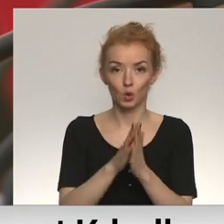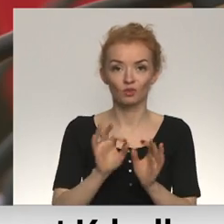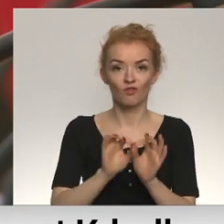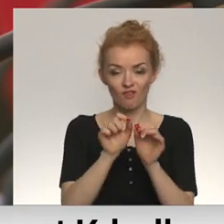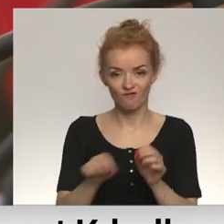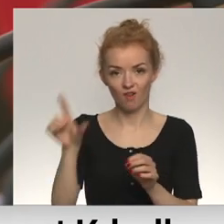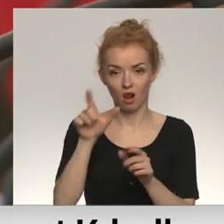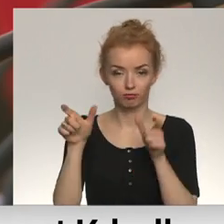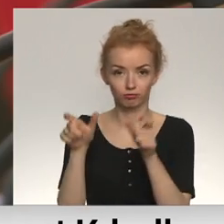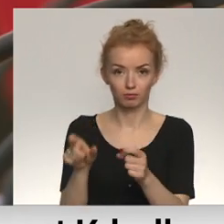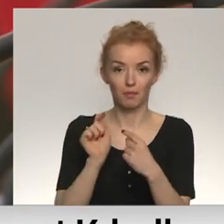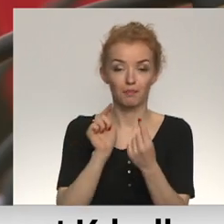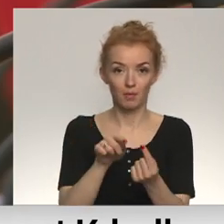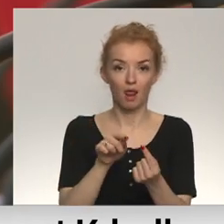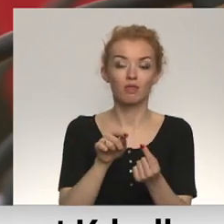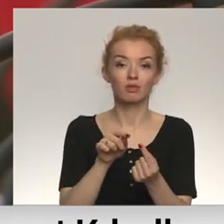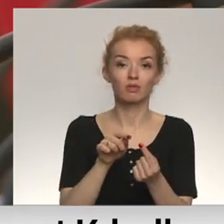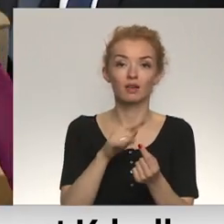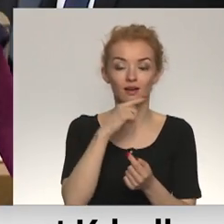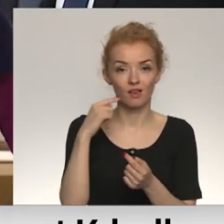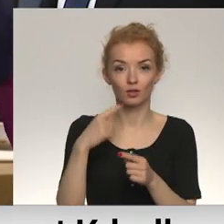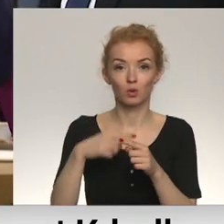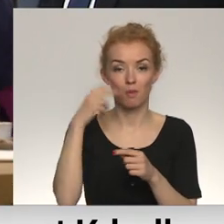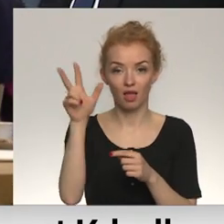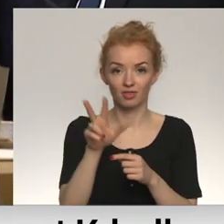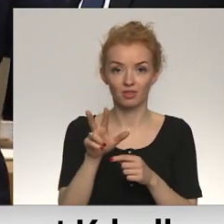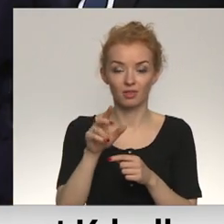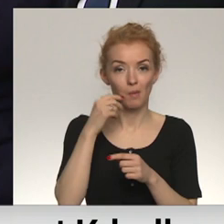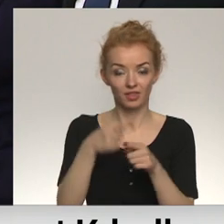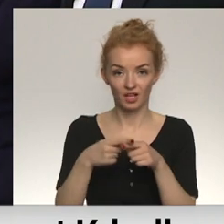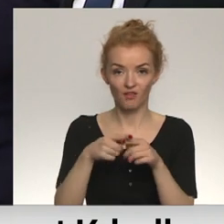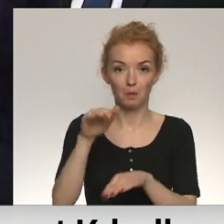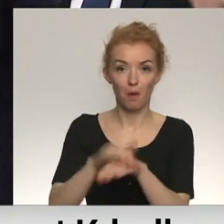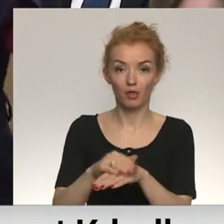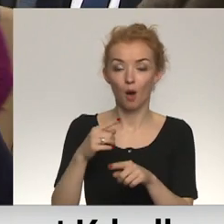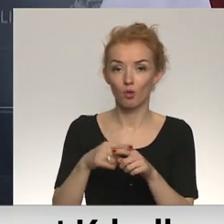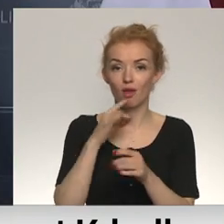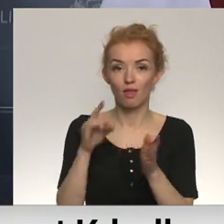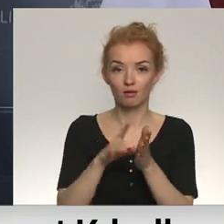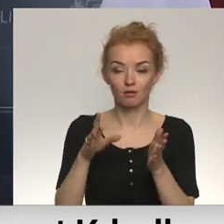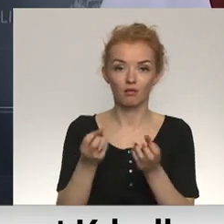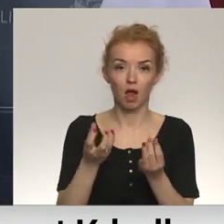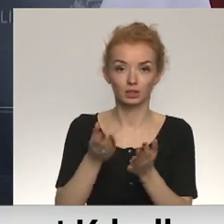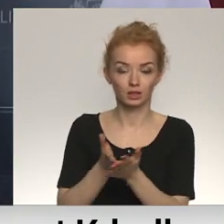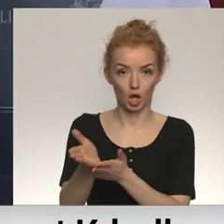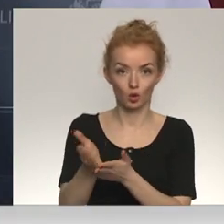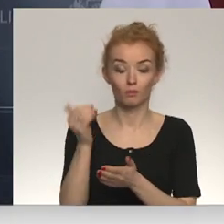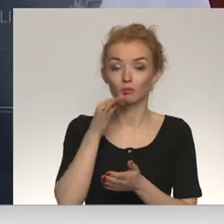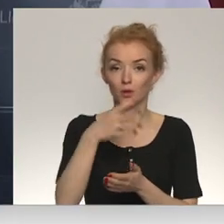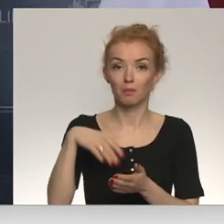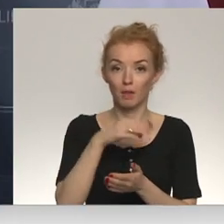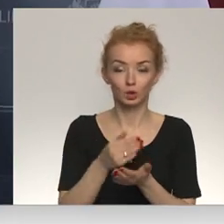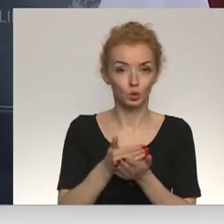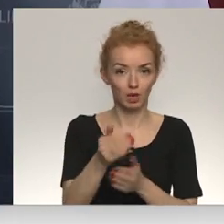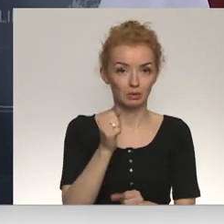mērus, īpaši pret sankciju vēl neskārtajām Krievijas un Baltkrievijas bankām un enerģētikas sektoru. Tad mēs strādājam un